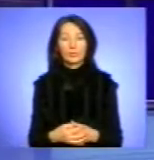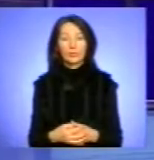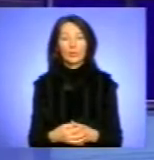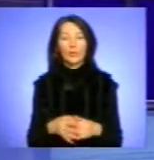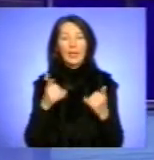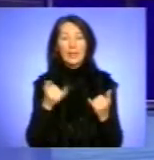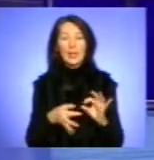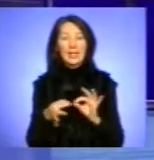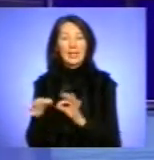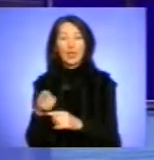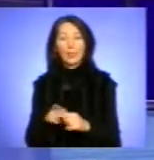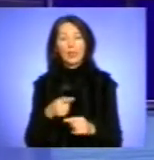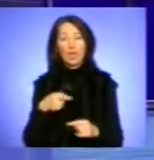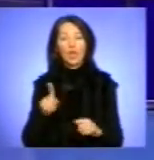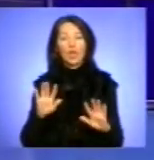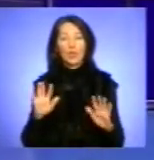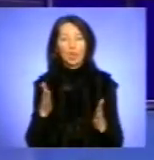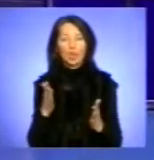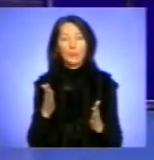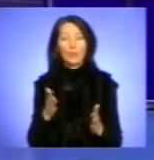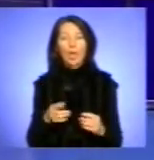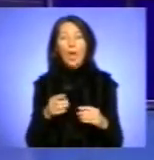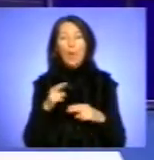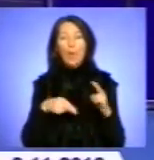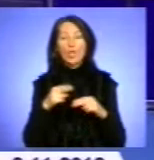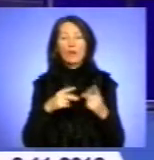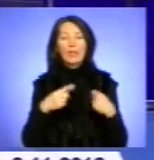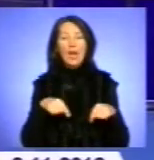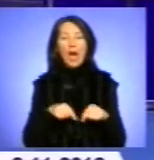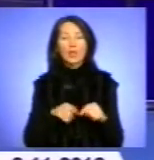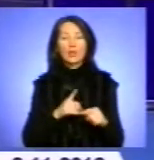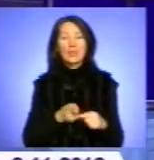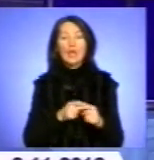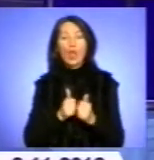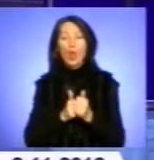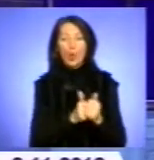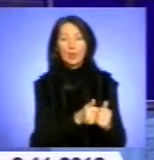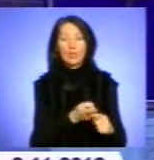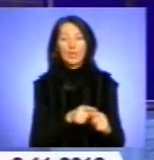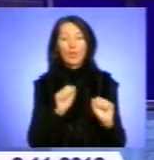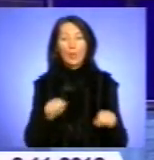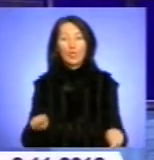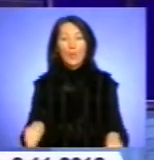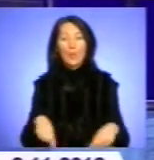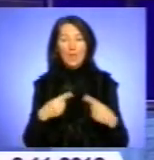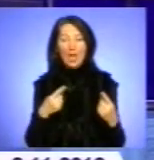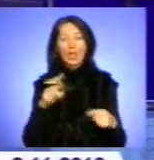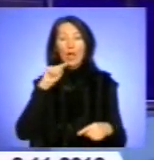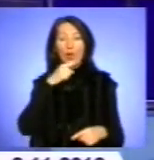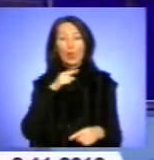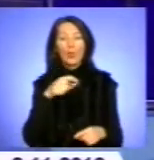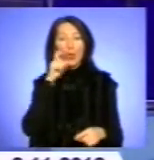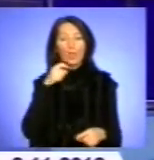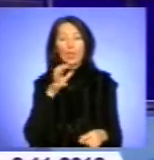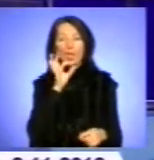А тепер детально про ці та інші події. Будівельна галузь – це локомотив, який може підняти економіку України, заявив прем'єр Микола